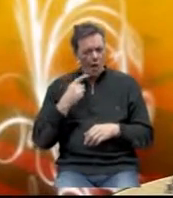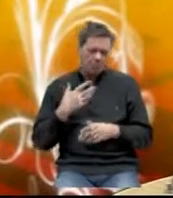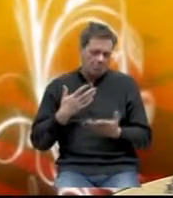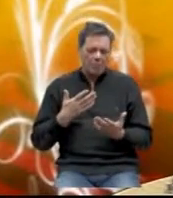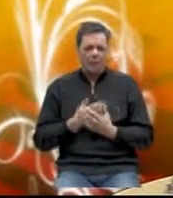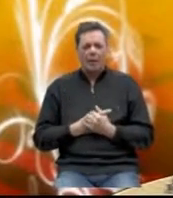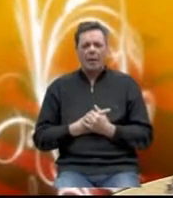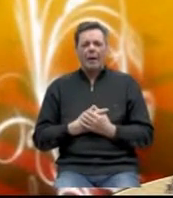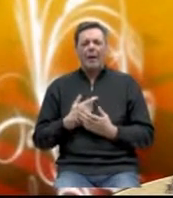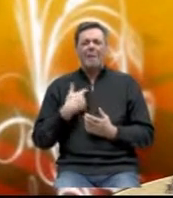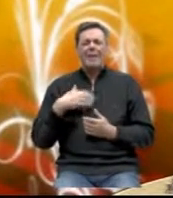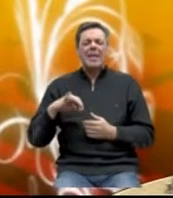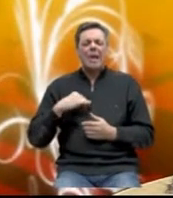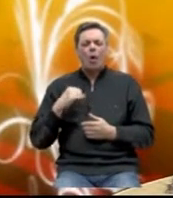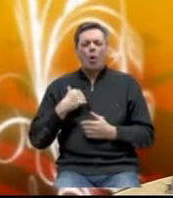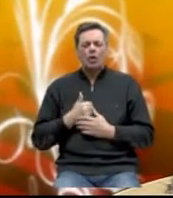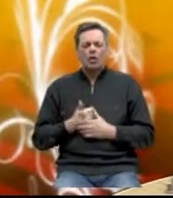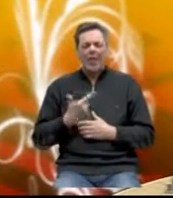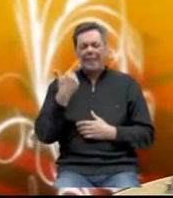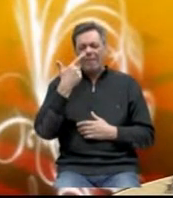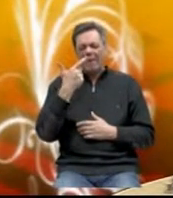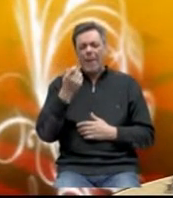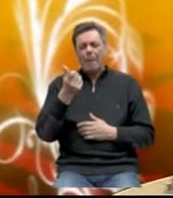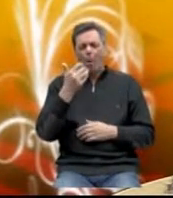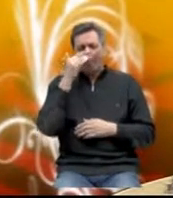reći, da mi godišnje